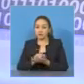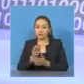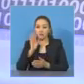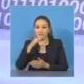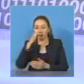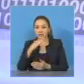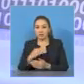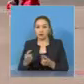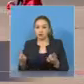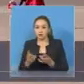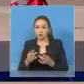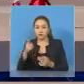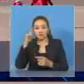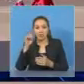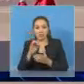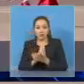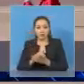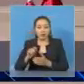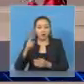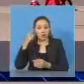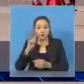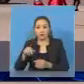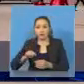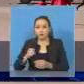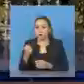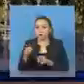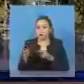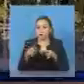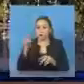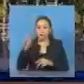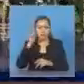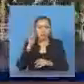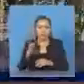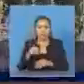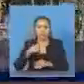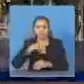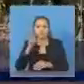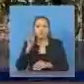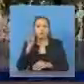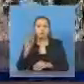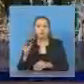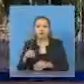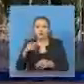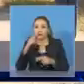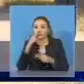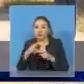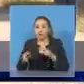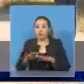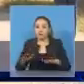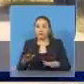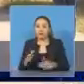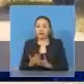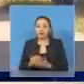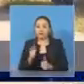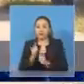родителям. Необходимо знать контакты друзей, подруг, регулярно проверять сотовый телефон подростка, чтобы избежать пропажи ребенка.